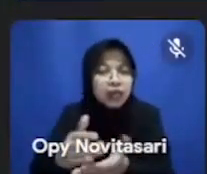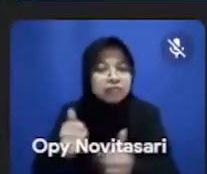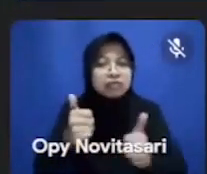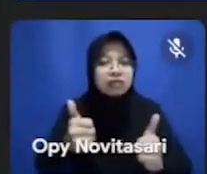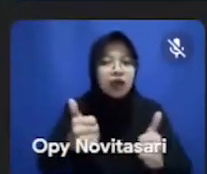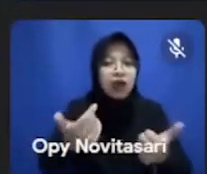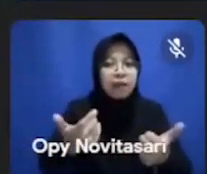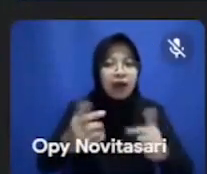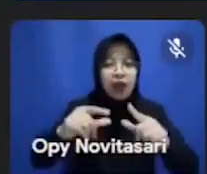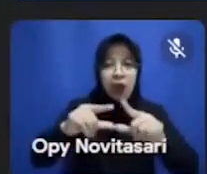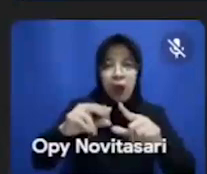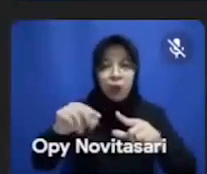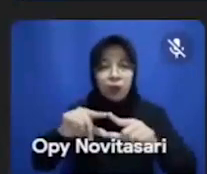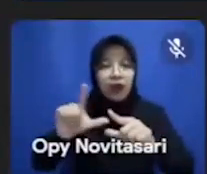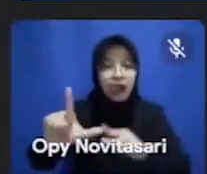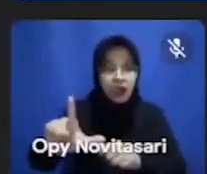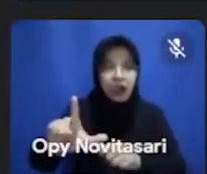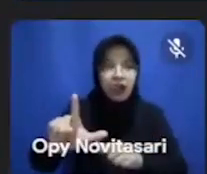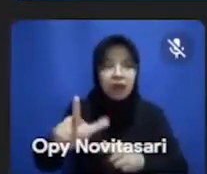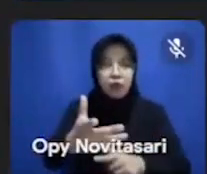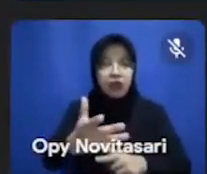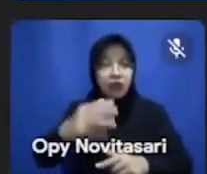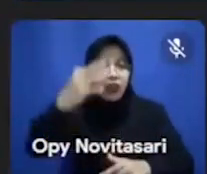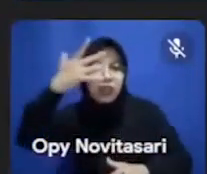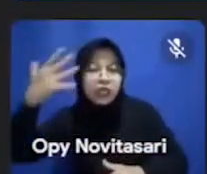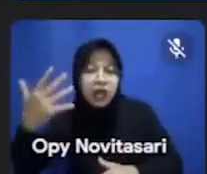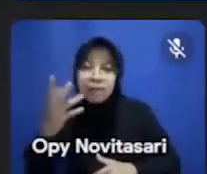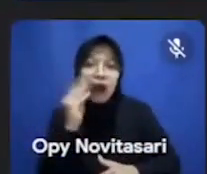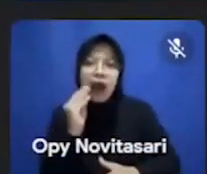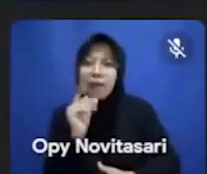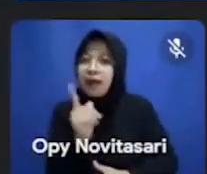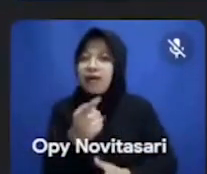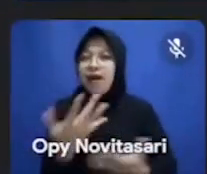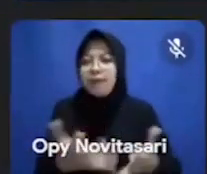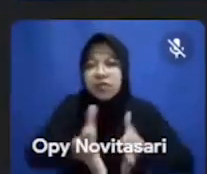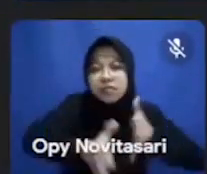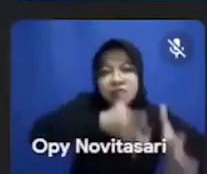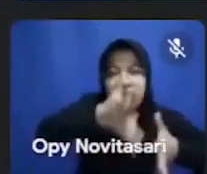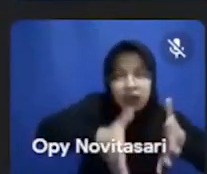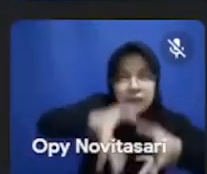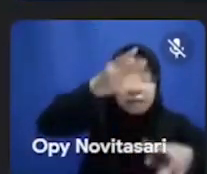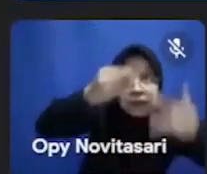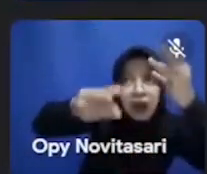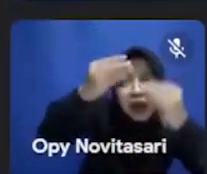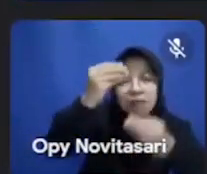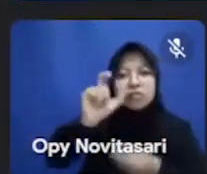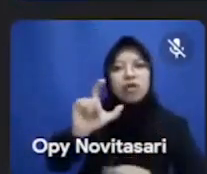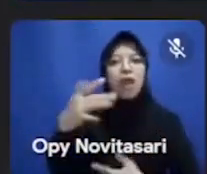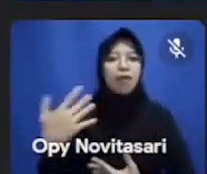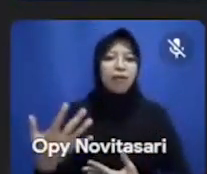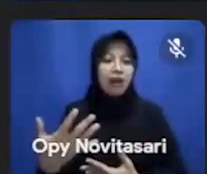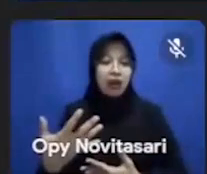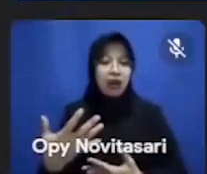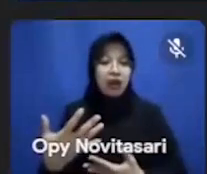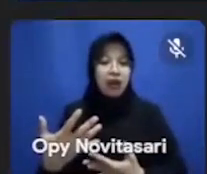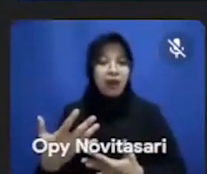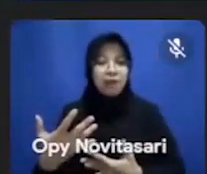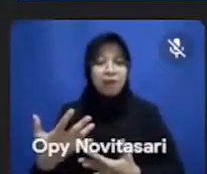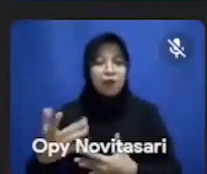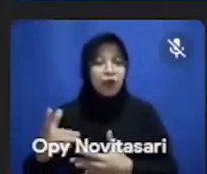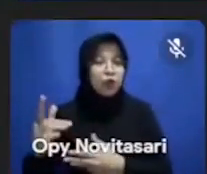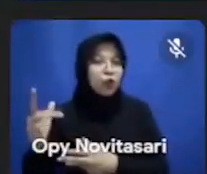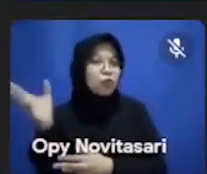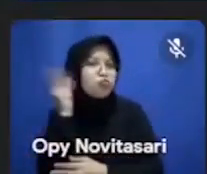pengalaman Aurel Mbak Lidia he ee tentang bagaimana berhubungan dengan